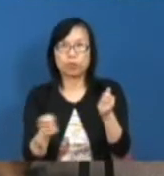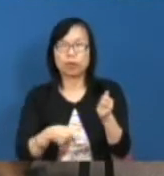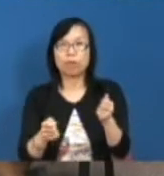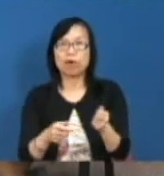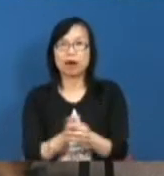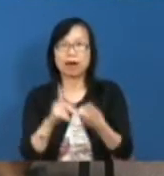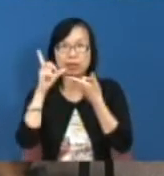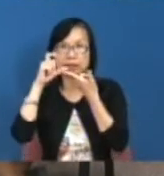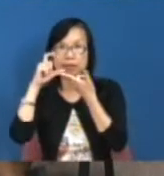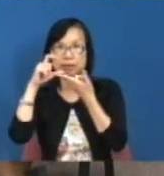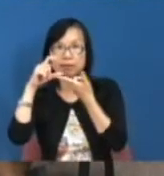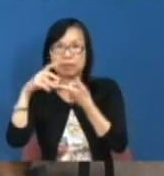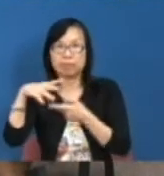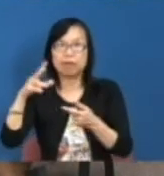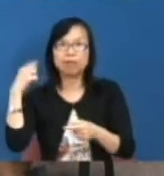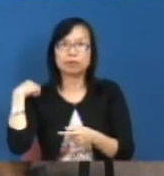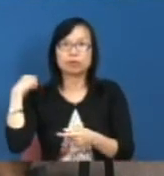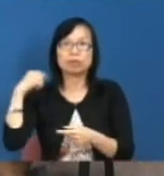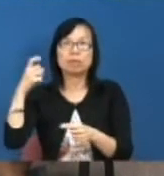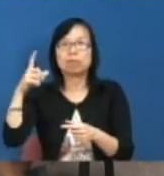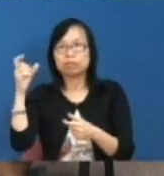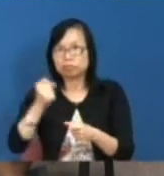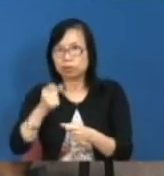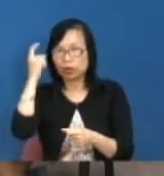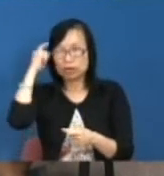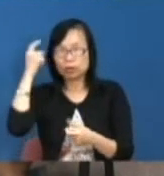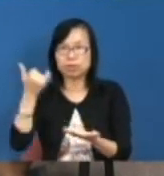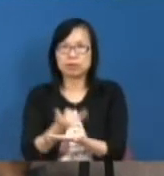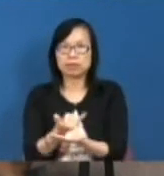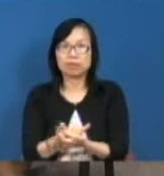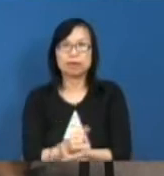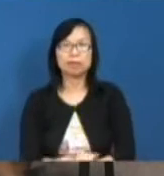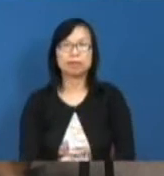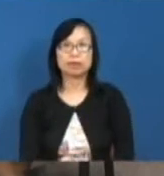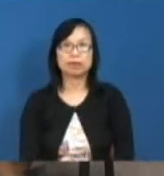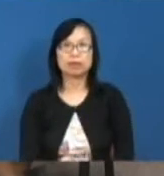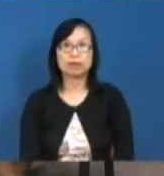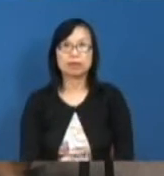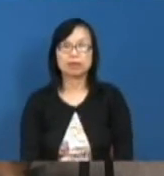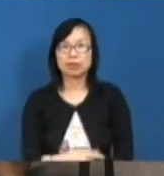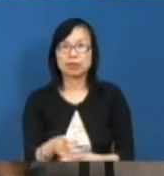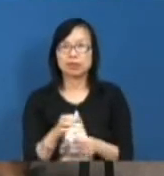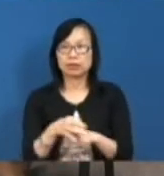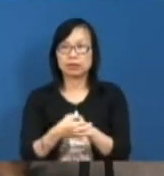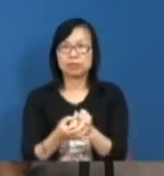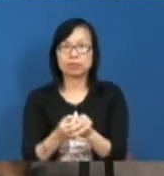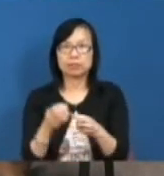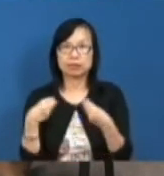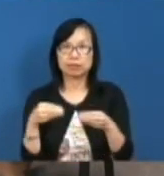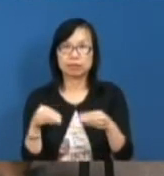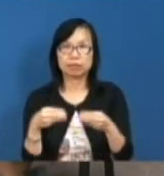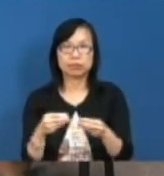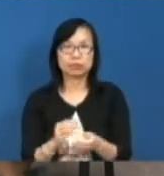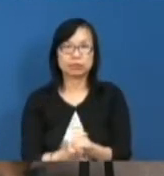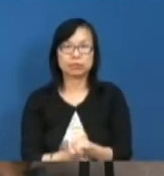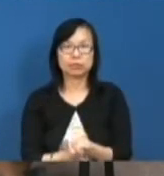猛咁拍老毛，那我已經知道他應該是瓜柴， 嗯， 那國情教育，那現在即是這個也都講了一個